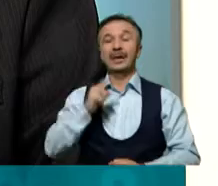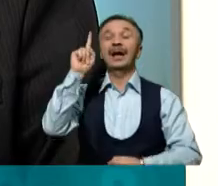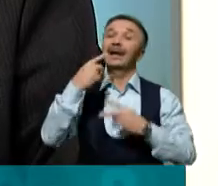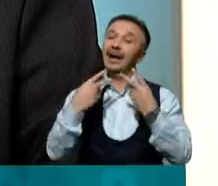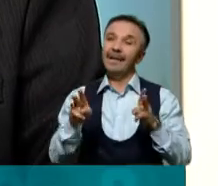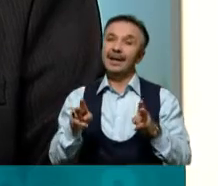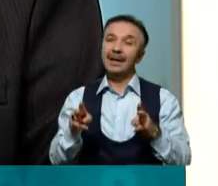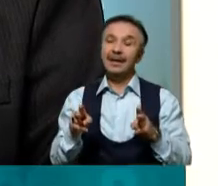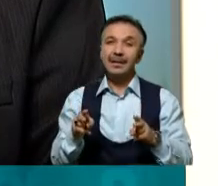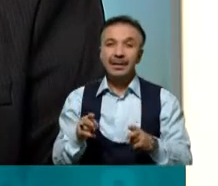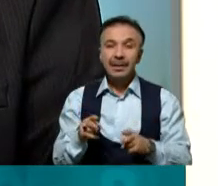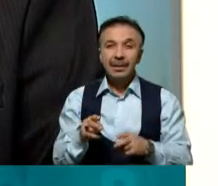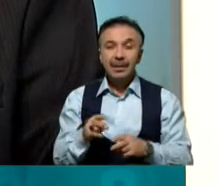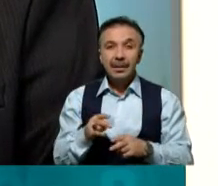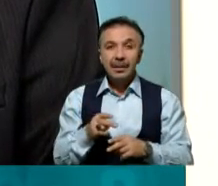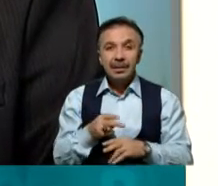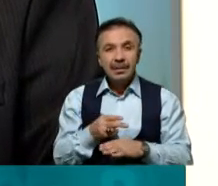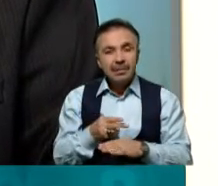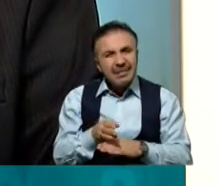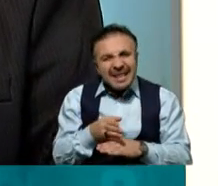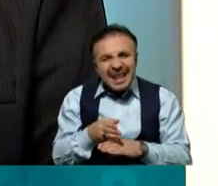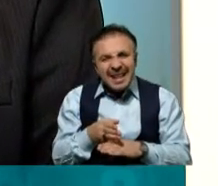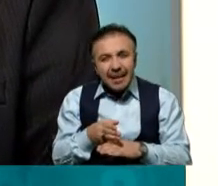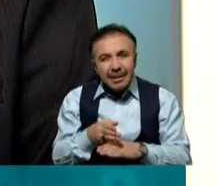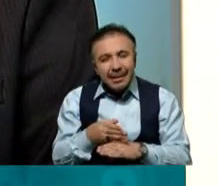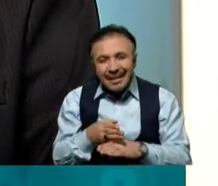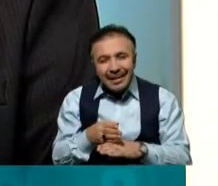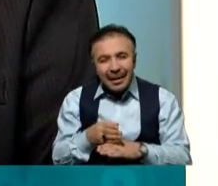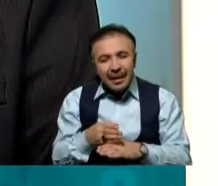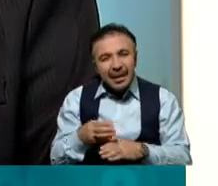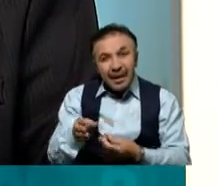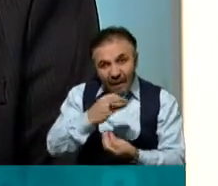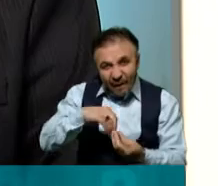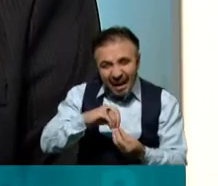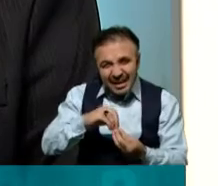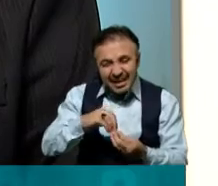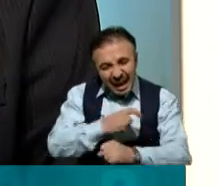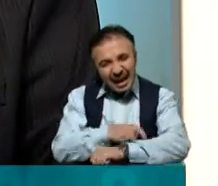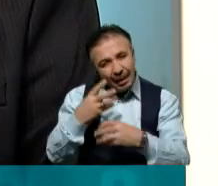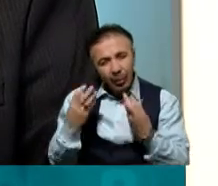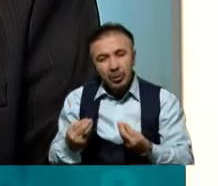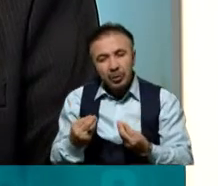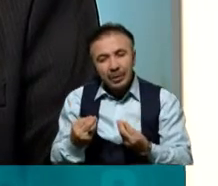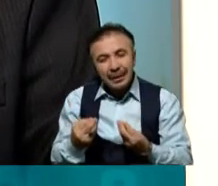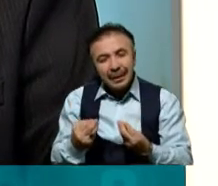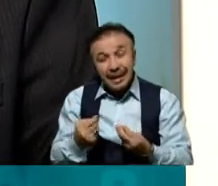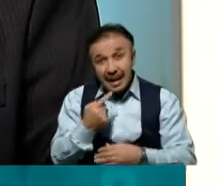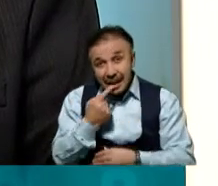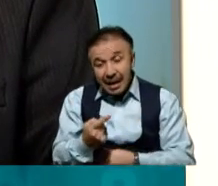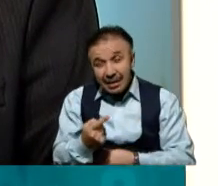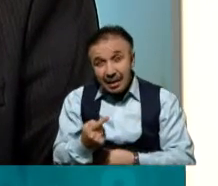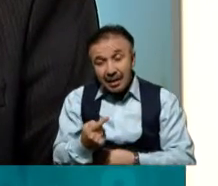Ama niçin faiz haram olsun ki? Ben ha taksitli olarak malı almışım, ha da paramı